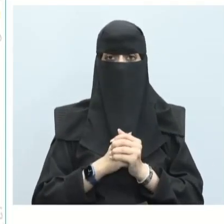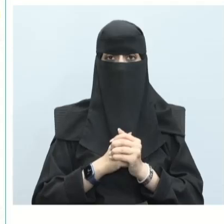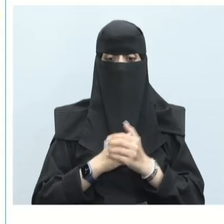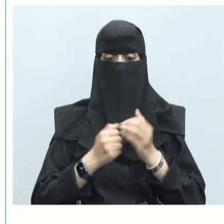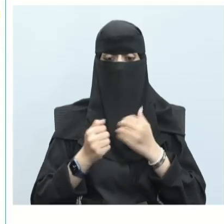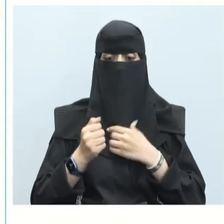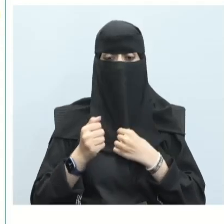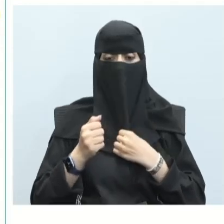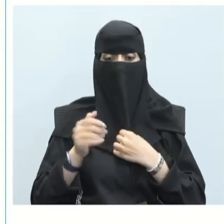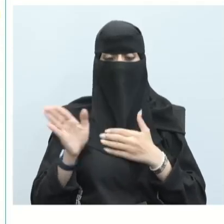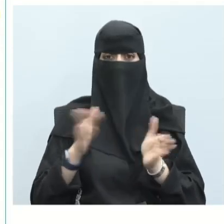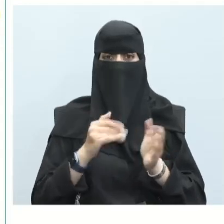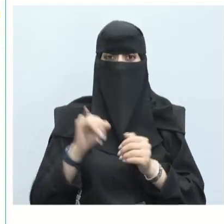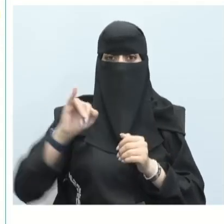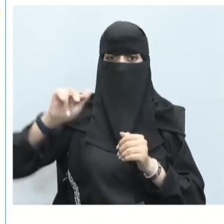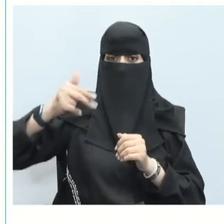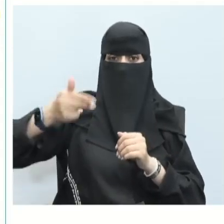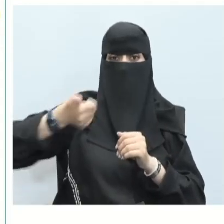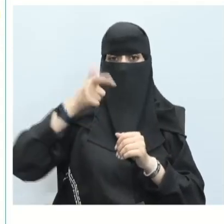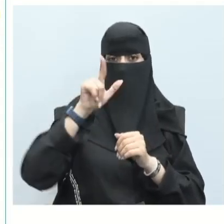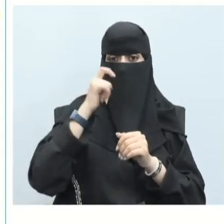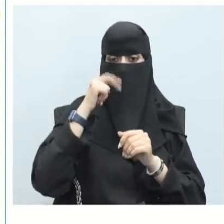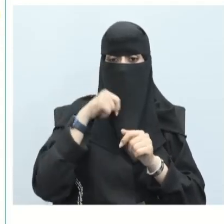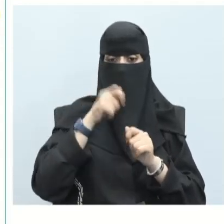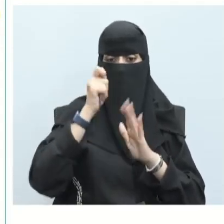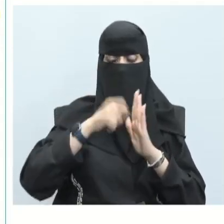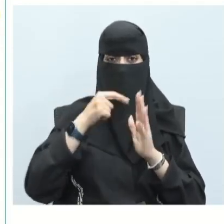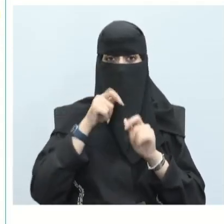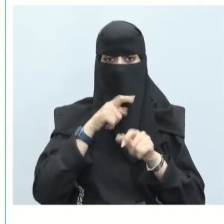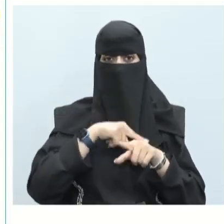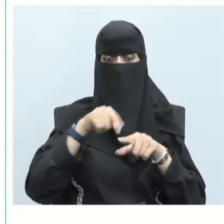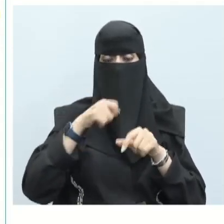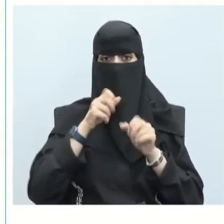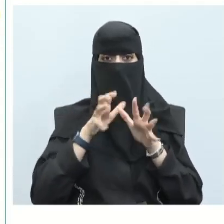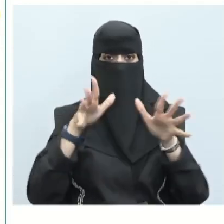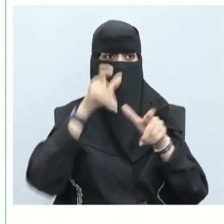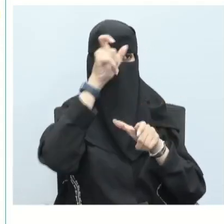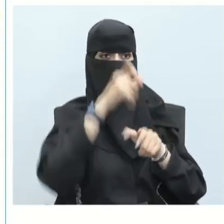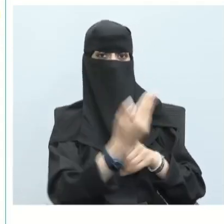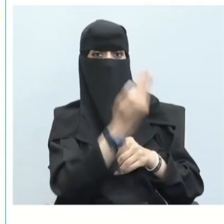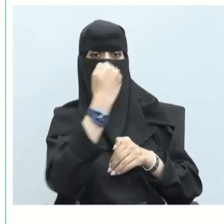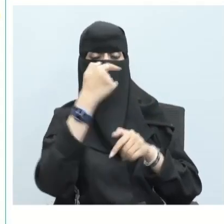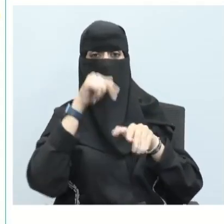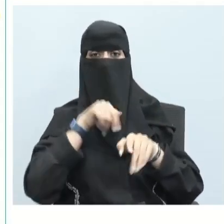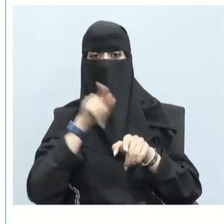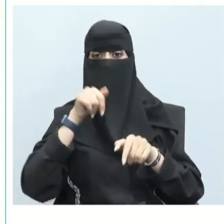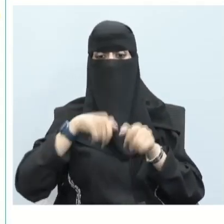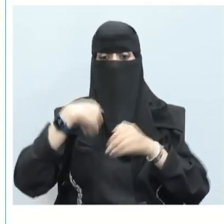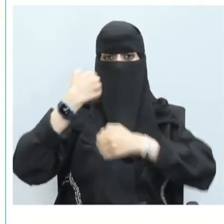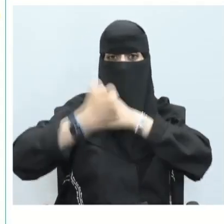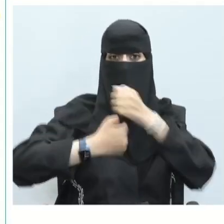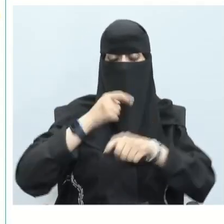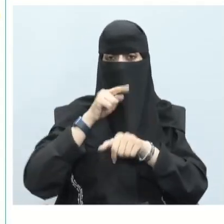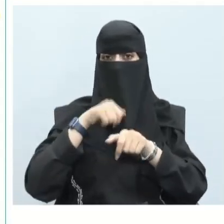تبديلها مغالطه الاحتكام الى الشهره او تاثير الاشخاص ويقصد بها محاوله